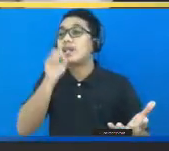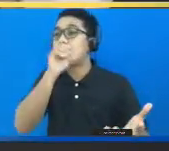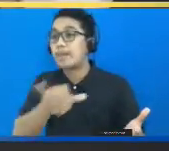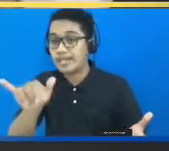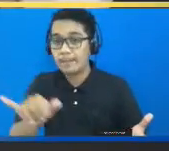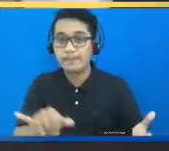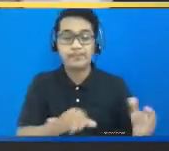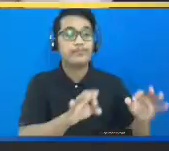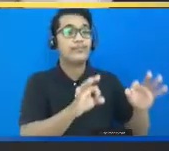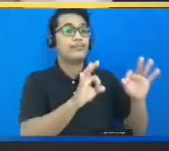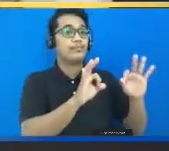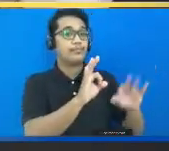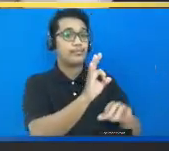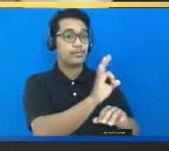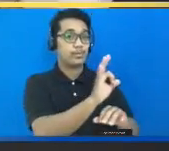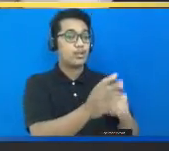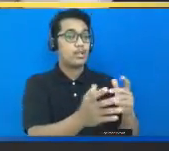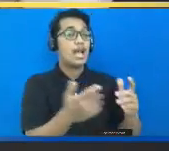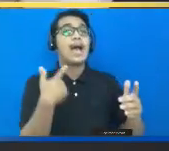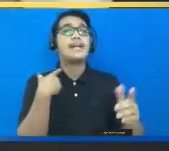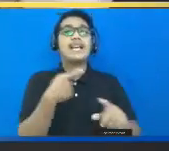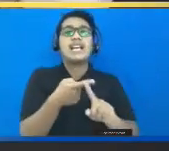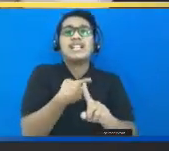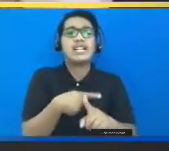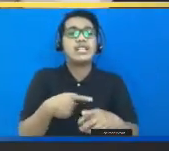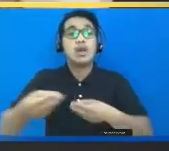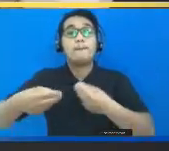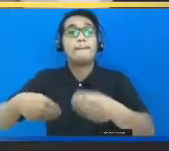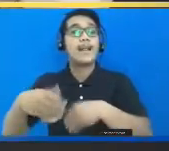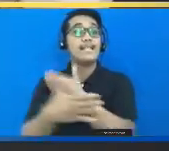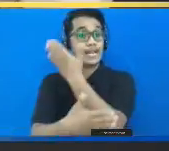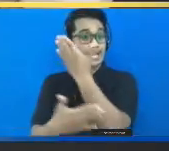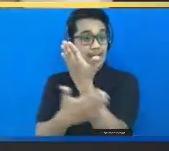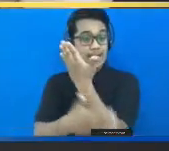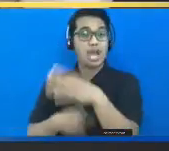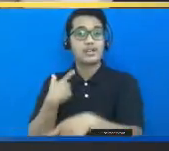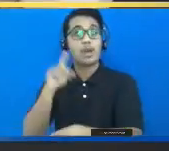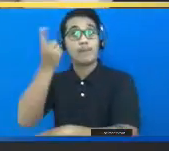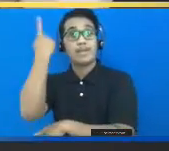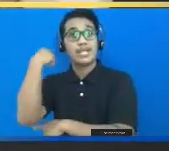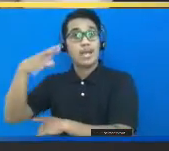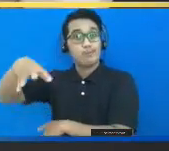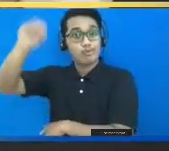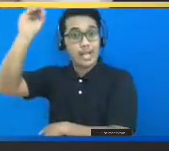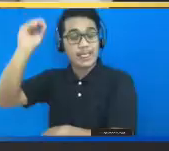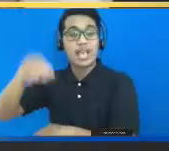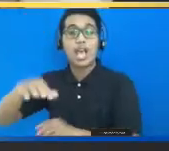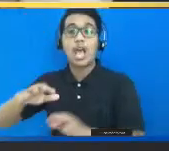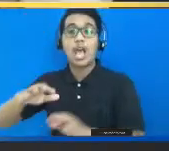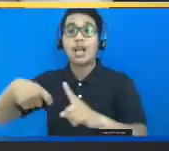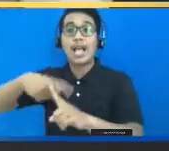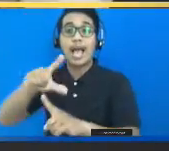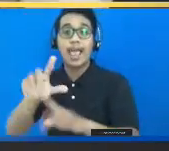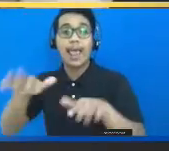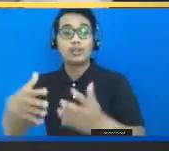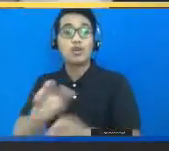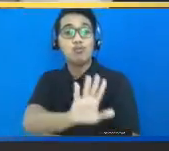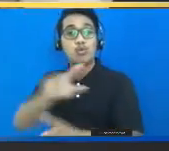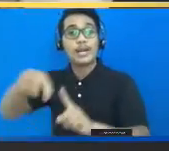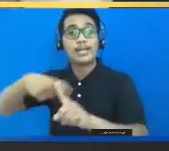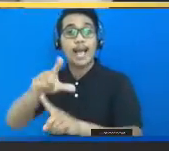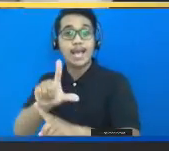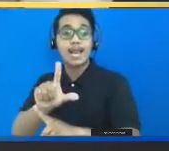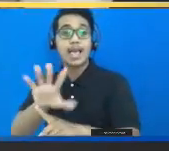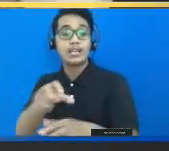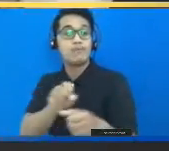oke kita yang berasal dari apa lainnya negara Tuh kan ada belanja pemerintah pusat atau KL dan non KL juga ada transfer ke